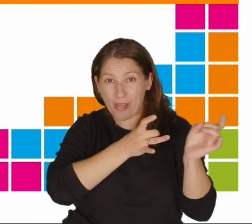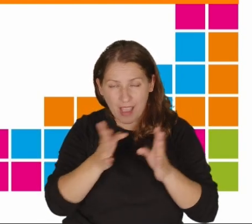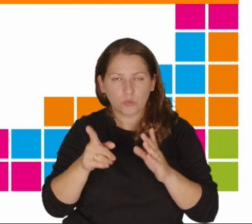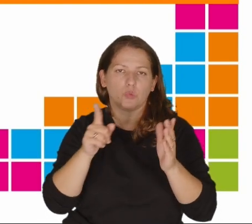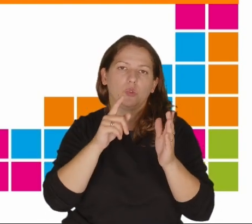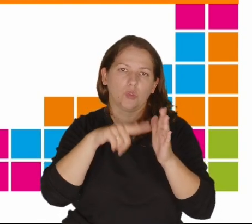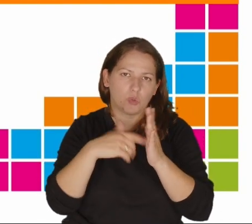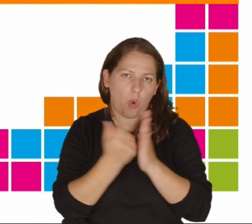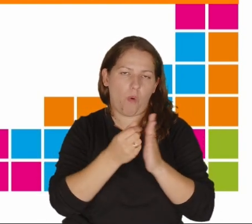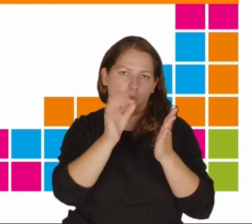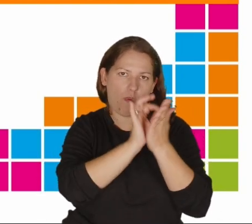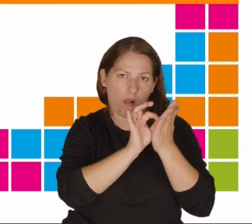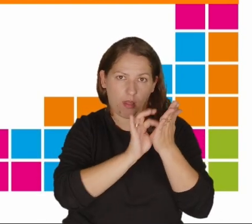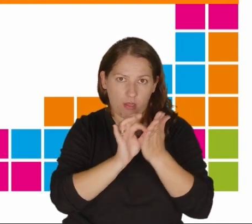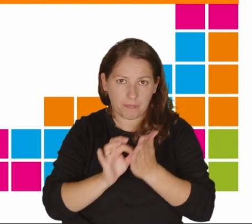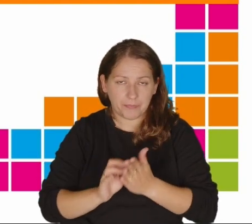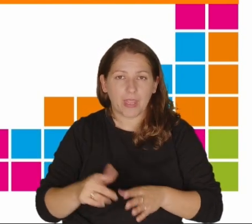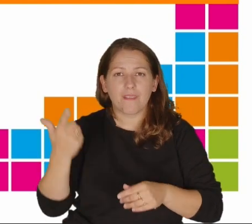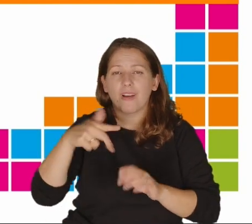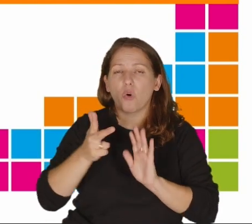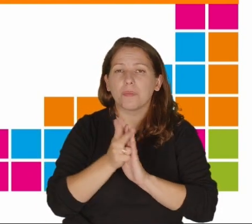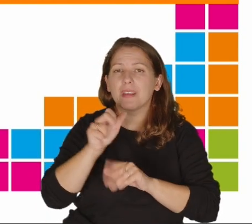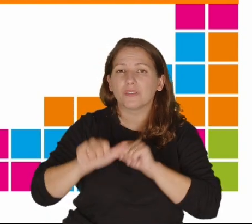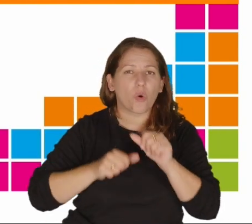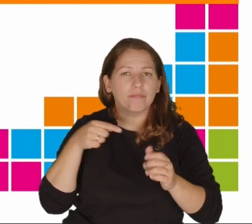w 2018 roku